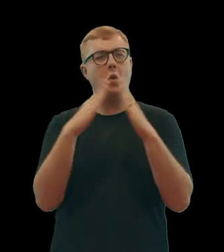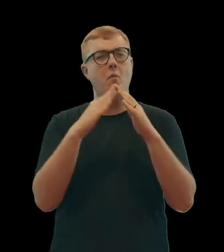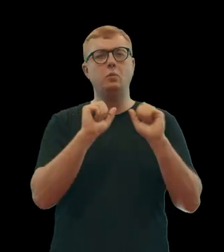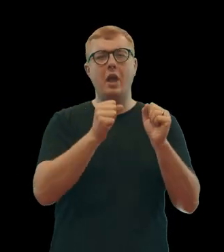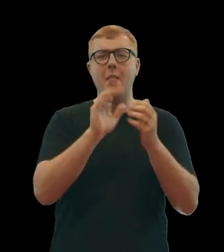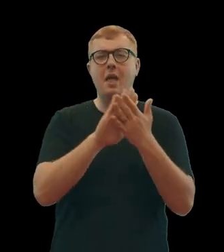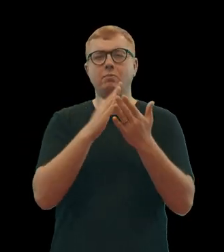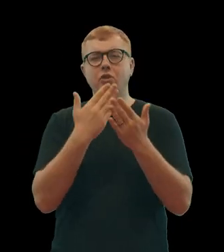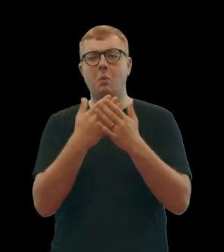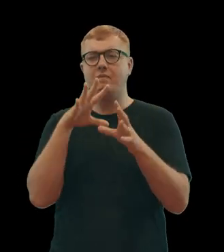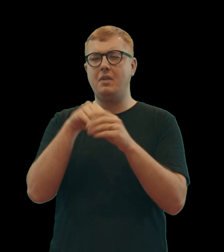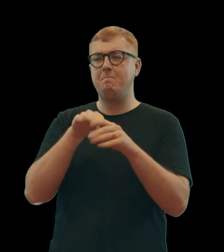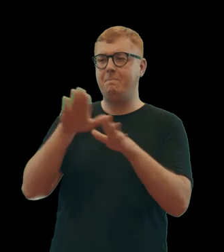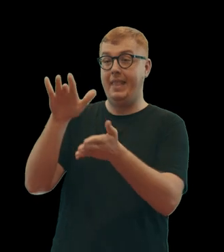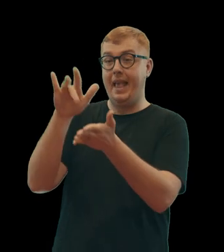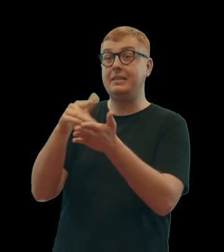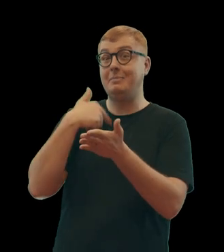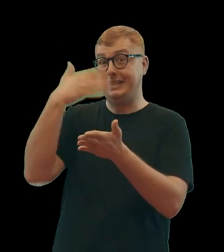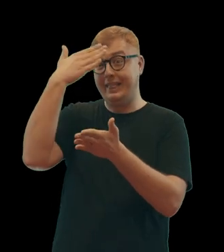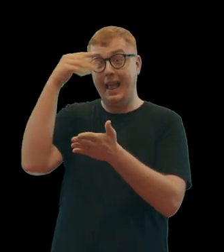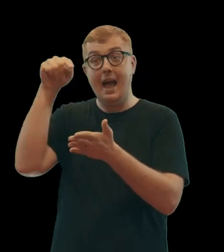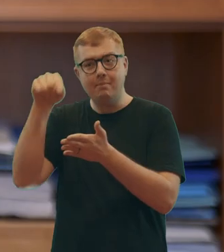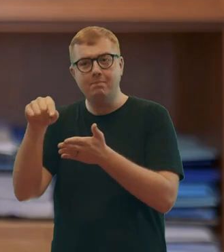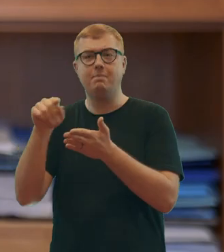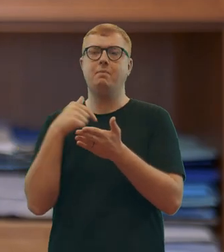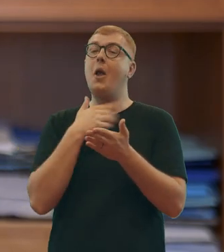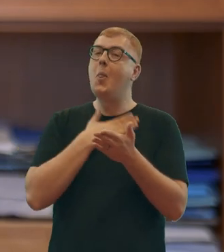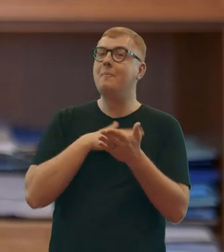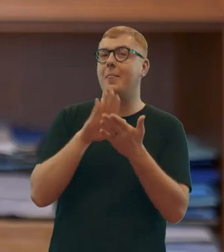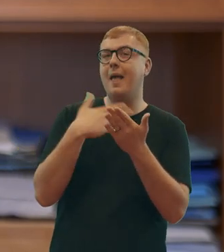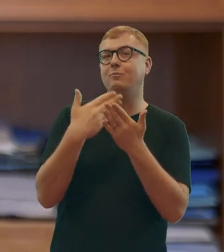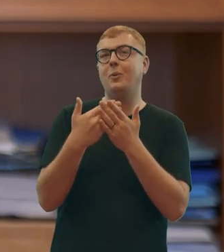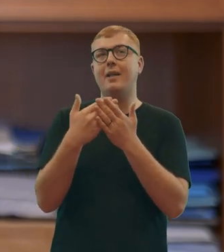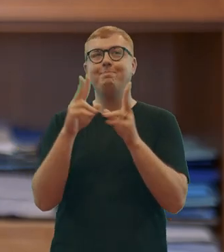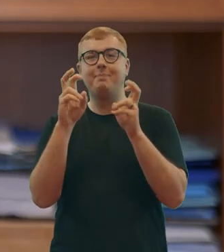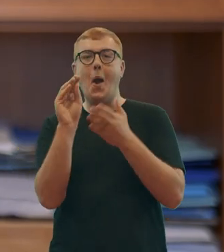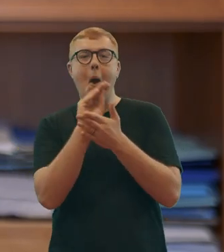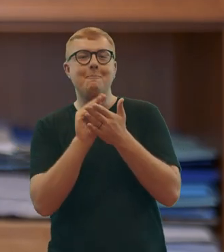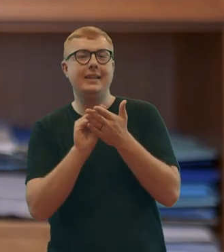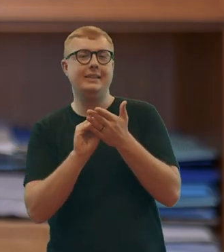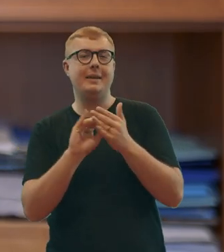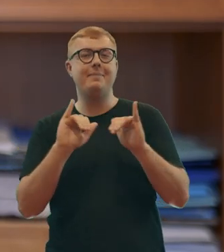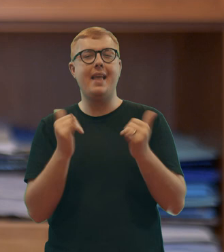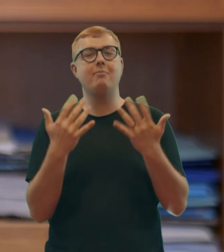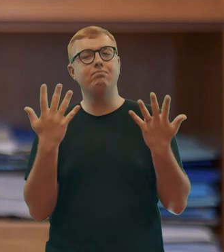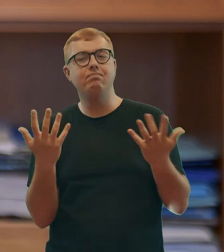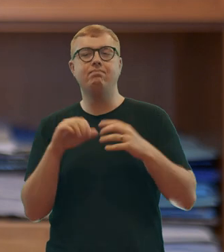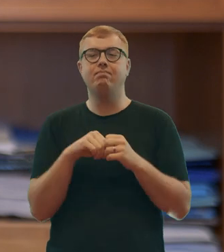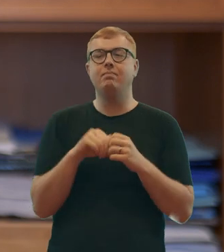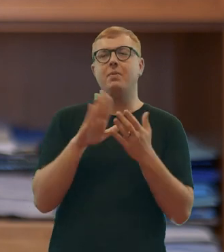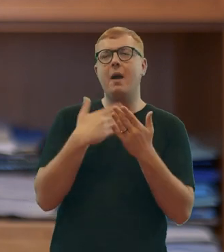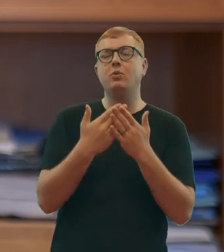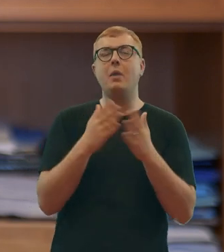dzieje na przykład, albo gdzieś tam w miejscu, które znam. Ja na przykład lubię takie opisy typu jakieś tam,